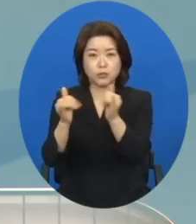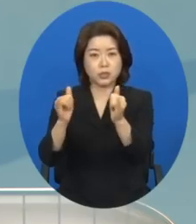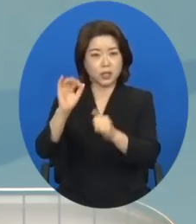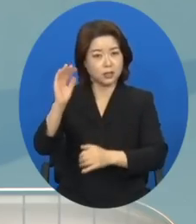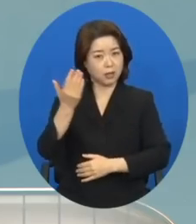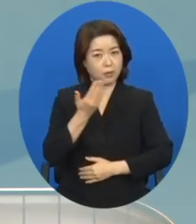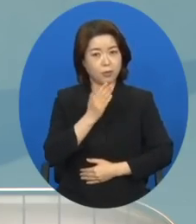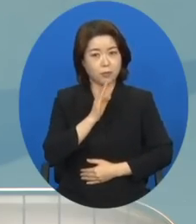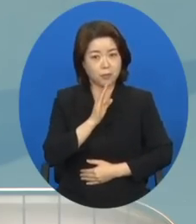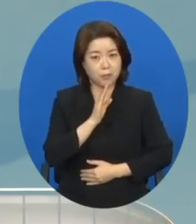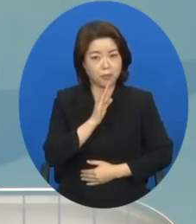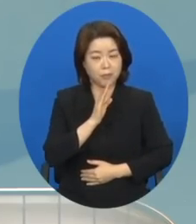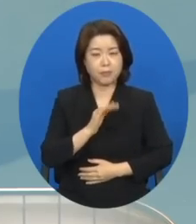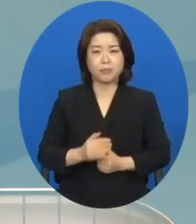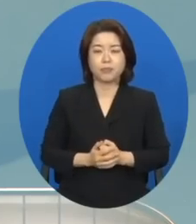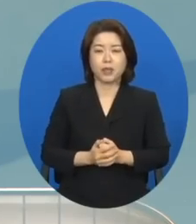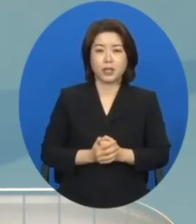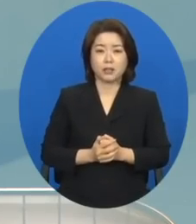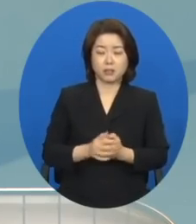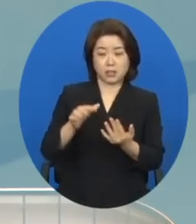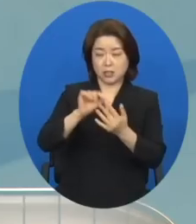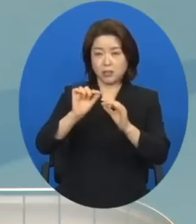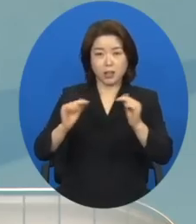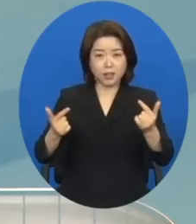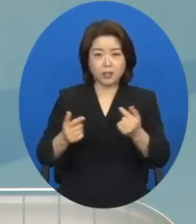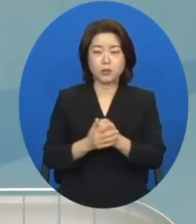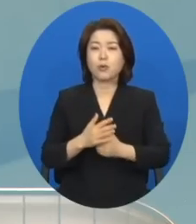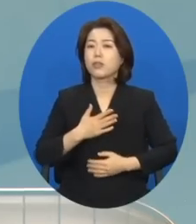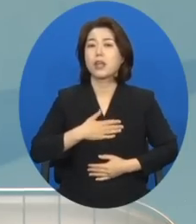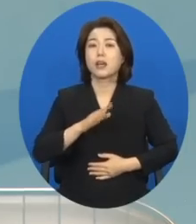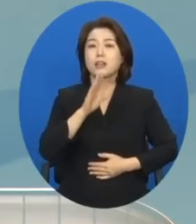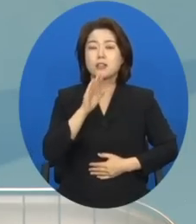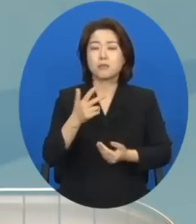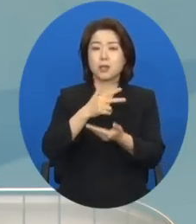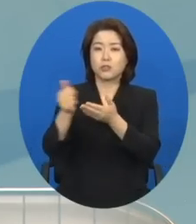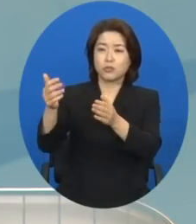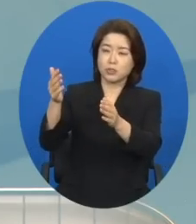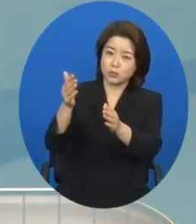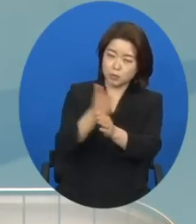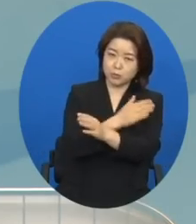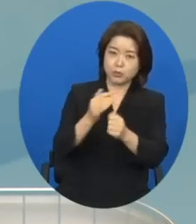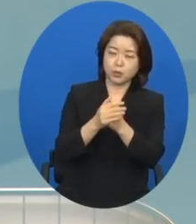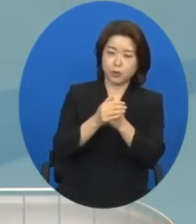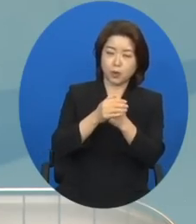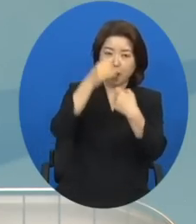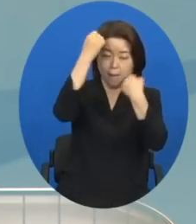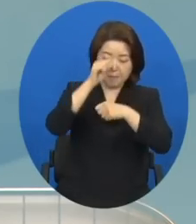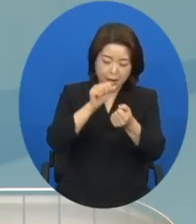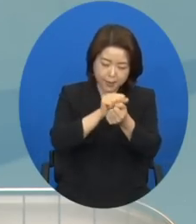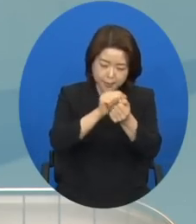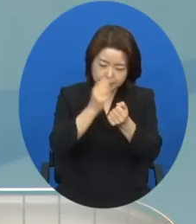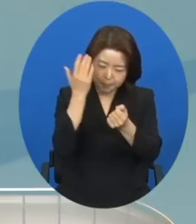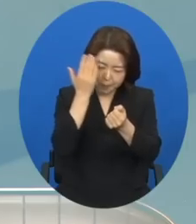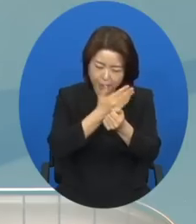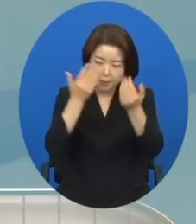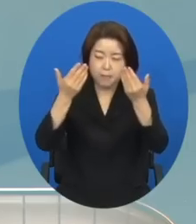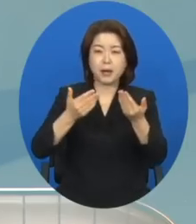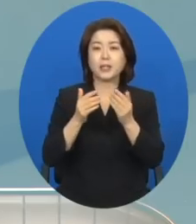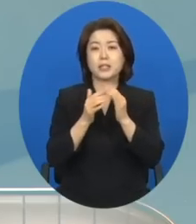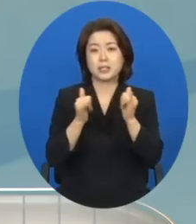되었는가입니다. 그것은 옵션이 아니고요, 내가 정말 주님으로부터 발 씻음을 받은